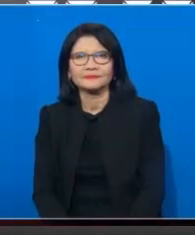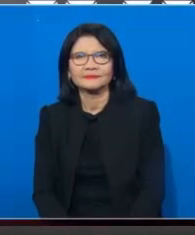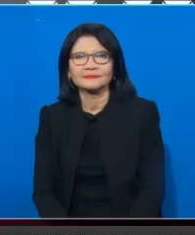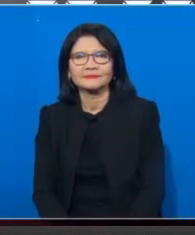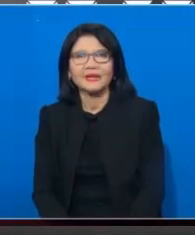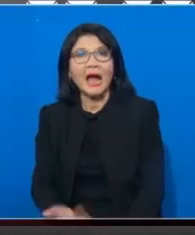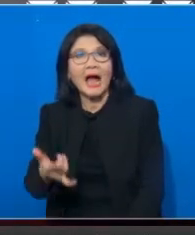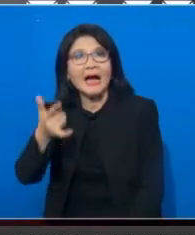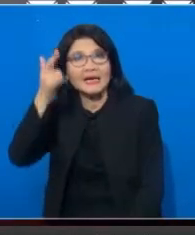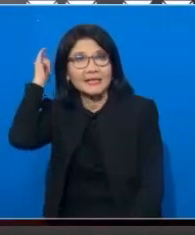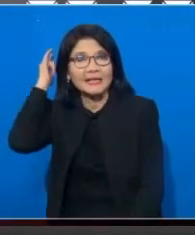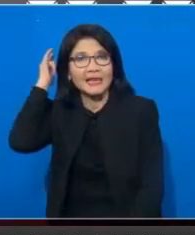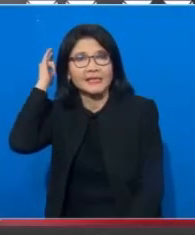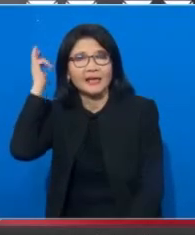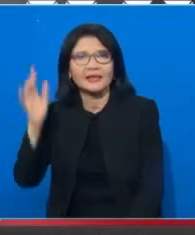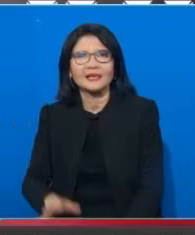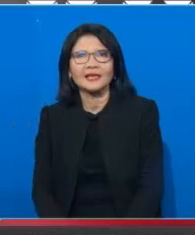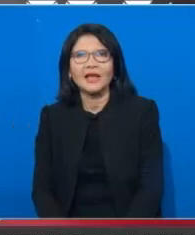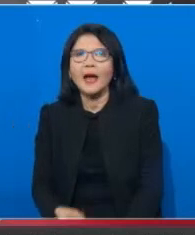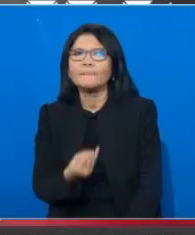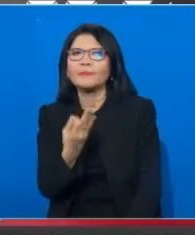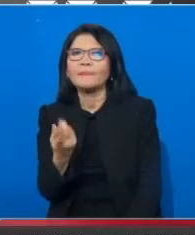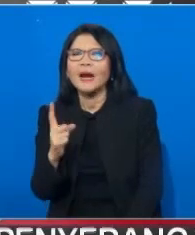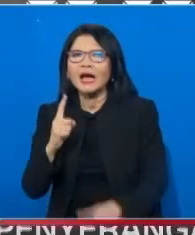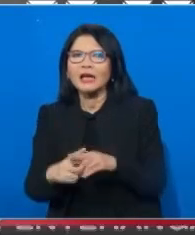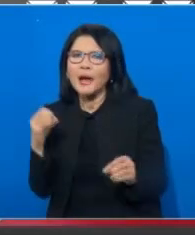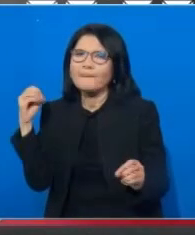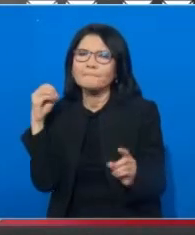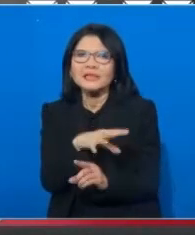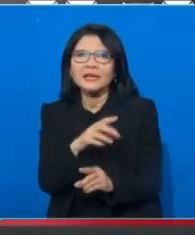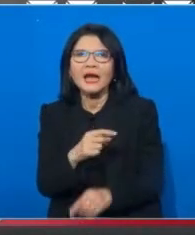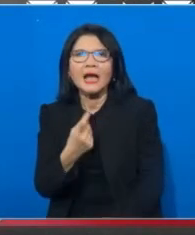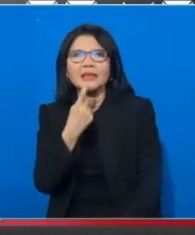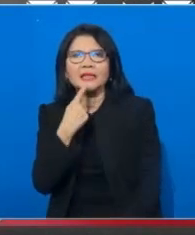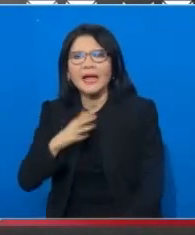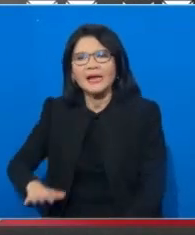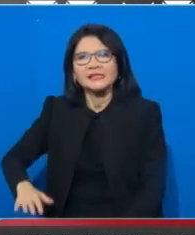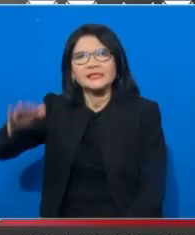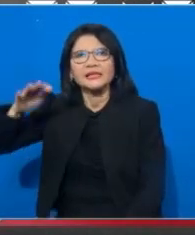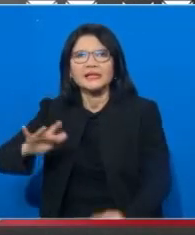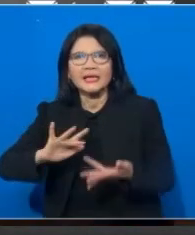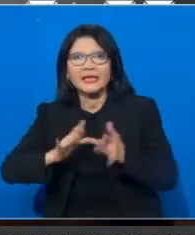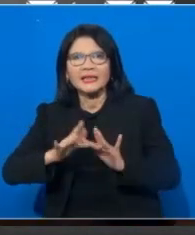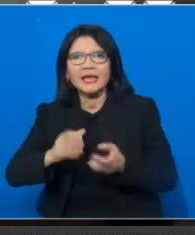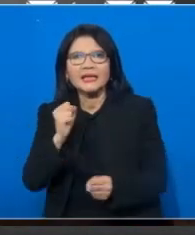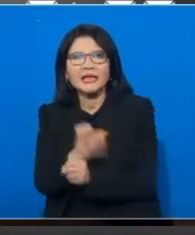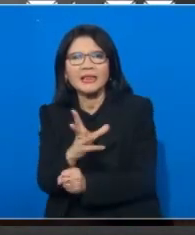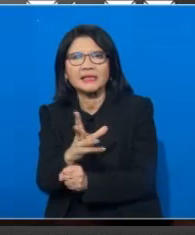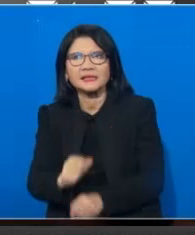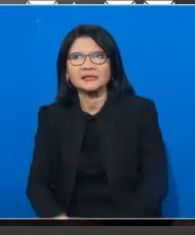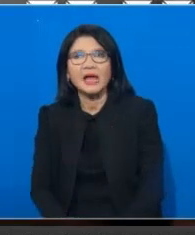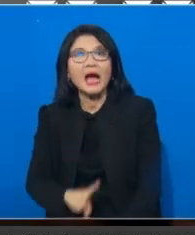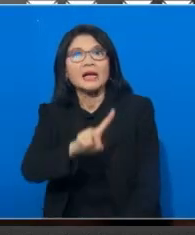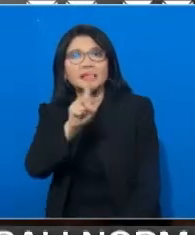presiden nomor urut 3 Ganjar Pranowo beberapa kali menyerang, yakni soal stunting dan internet gratis. Ditanya